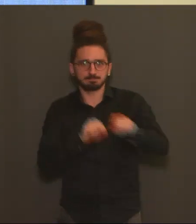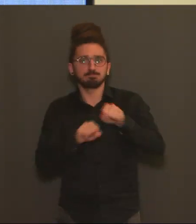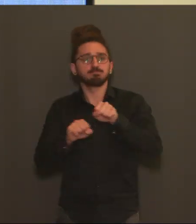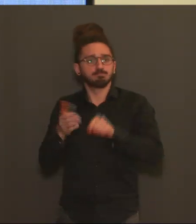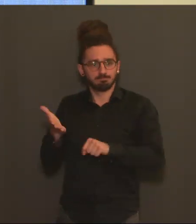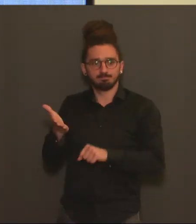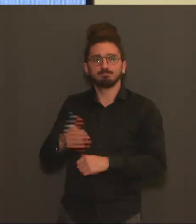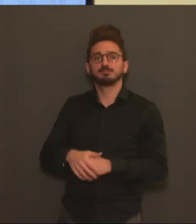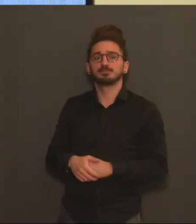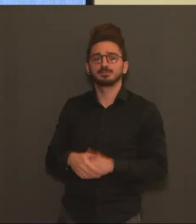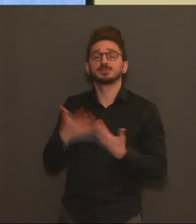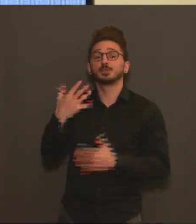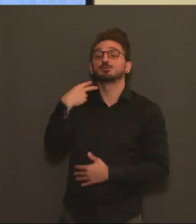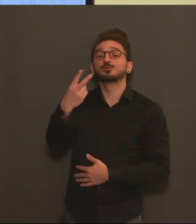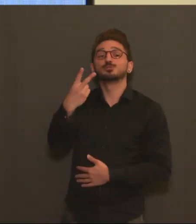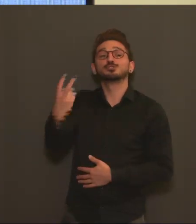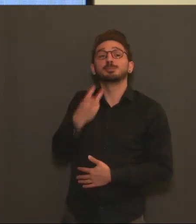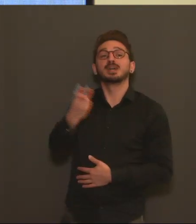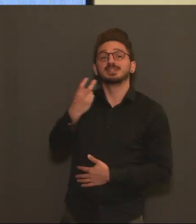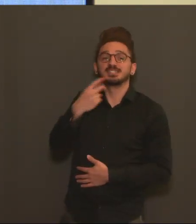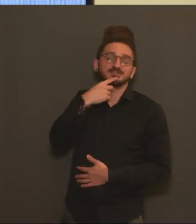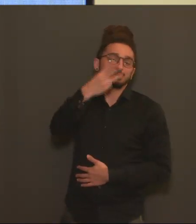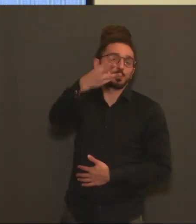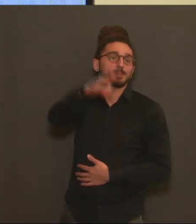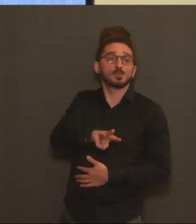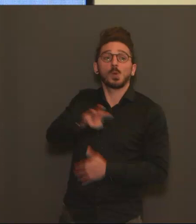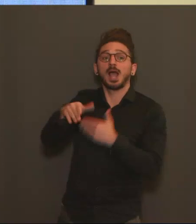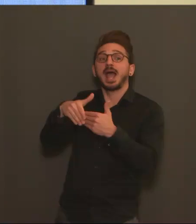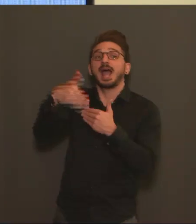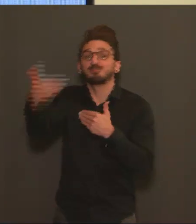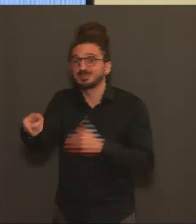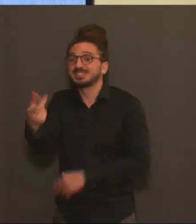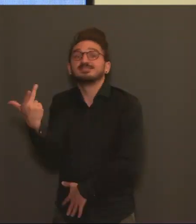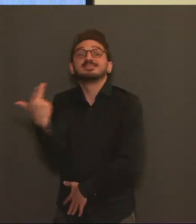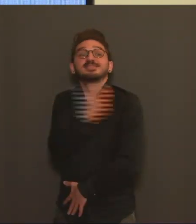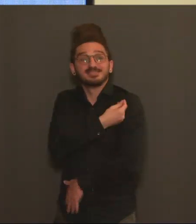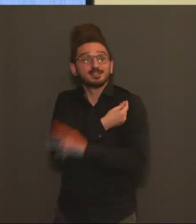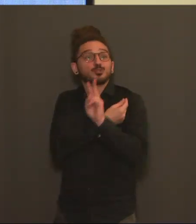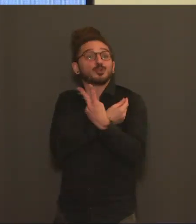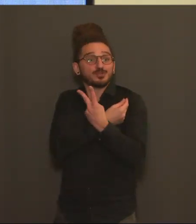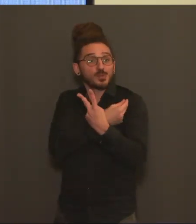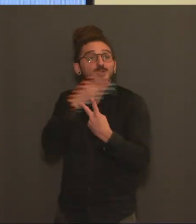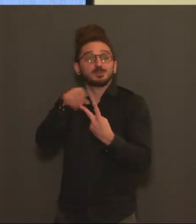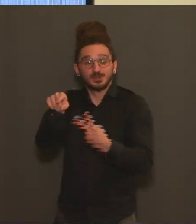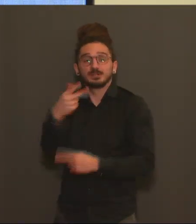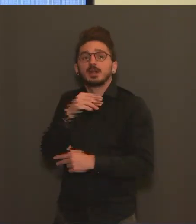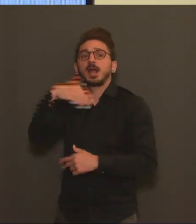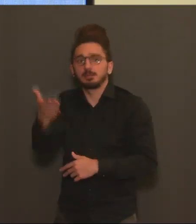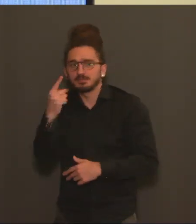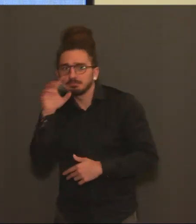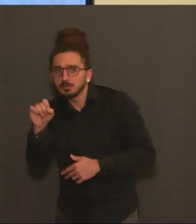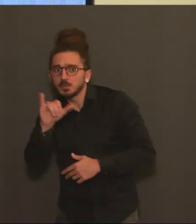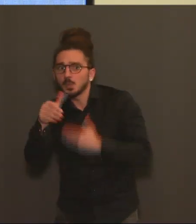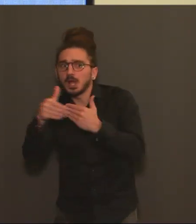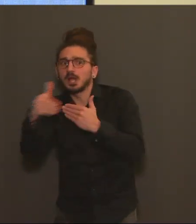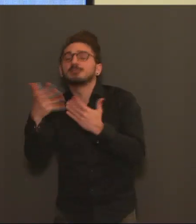12 semaines, donc ces 3 mois, on observe à ce moment-là une protection qui dépasse les 80%. Ça,